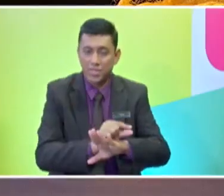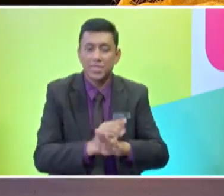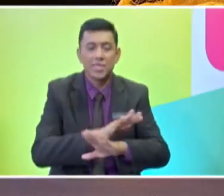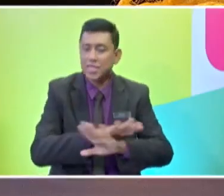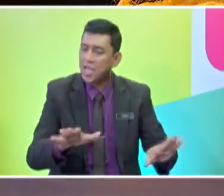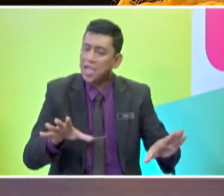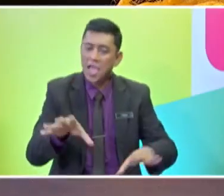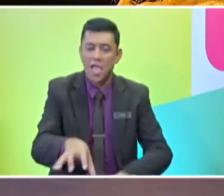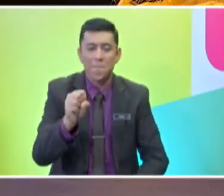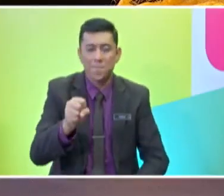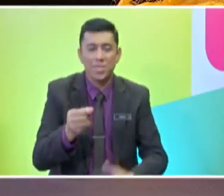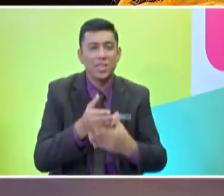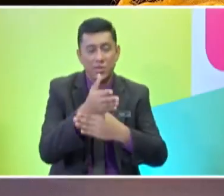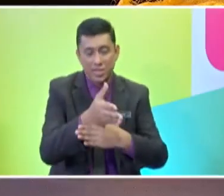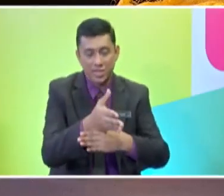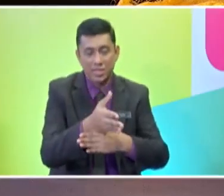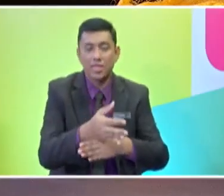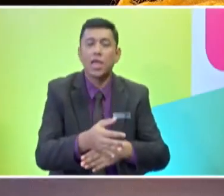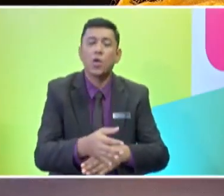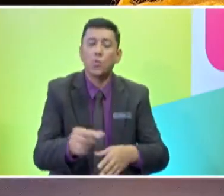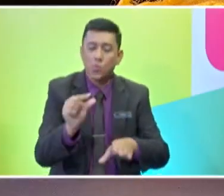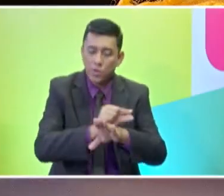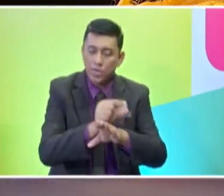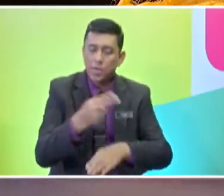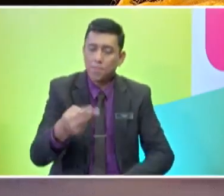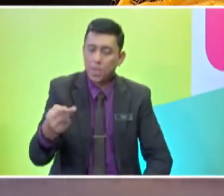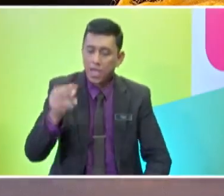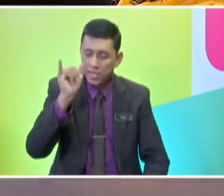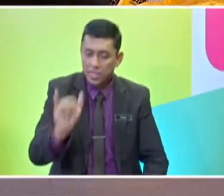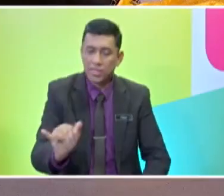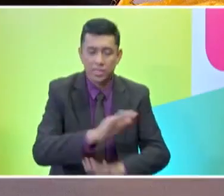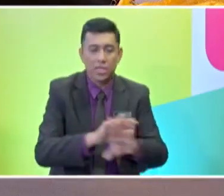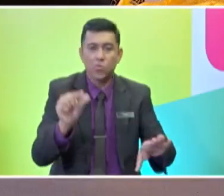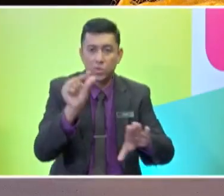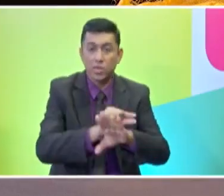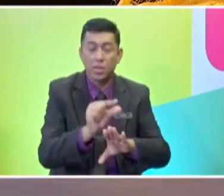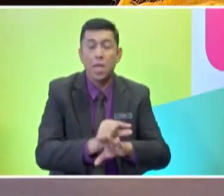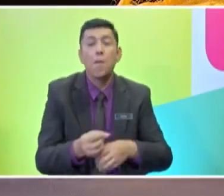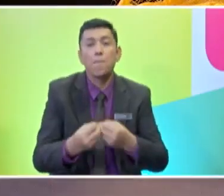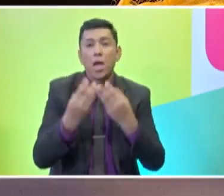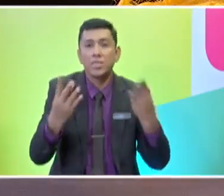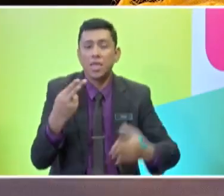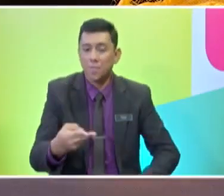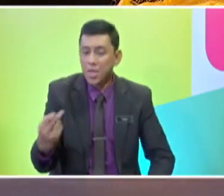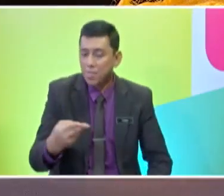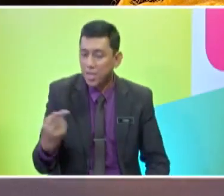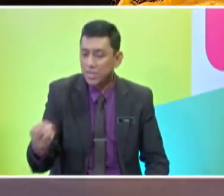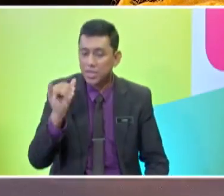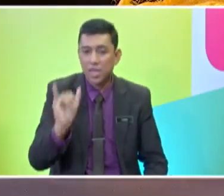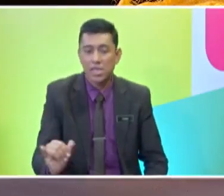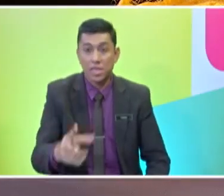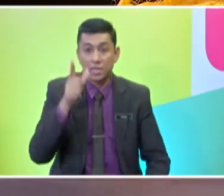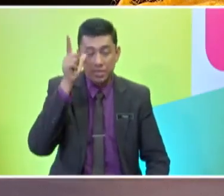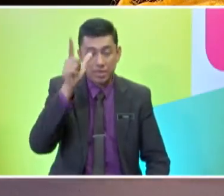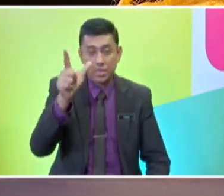Nah gini kan bahan-bahan yang kita digunakan lagi ya jangan dibuang Coba kalau ikut kan banyak bahan-bahan yang kalau kita lihat